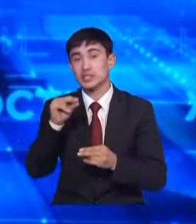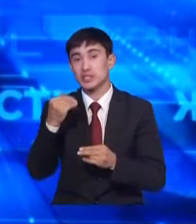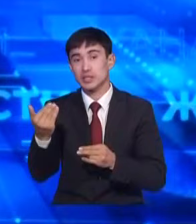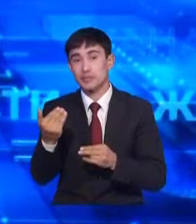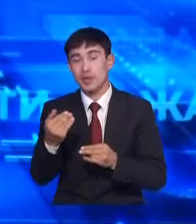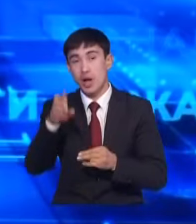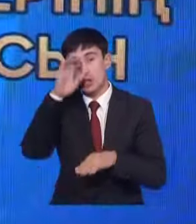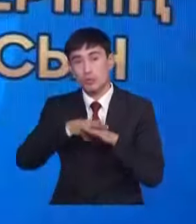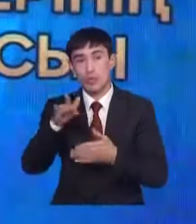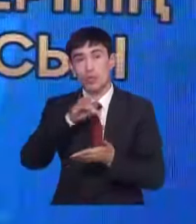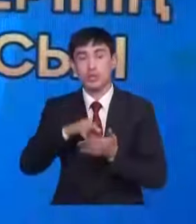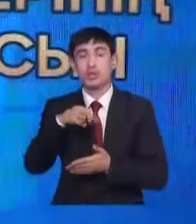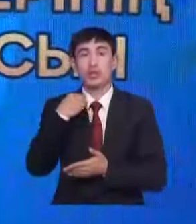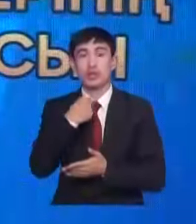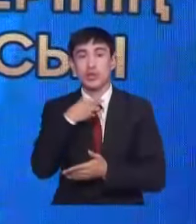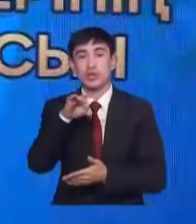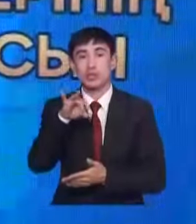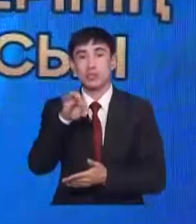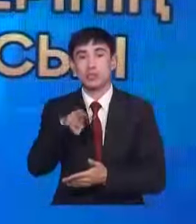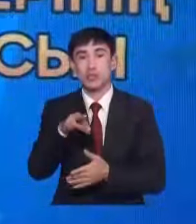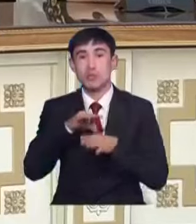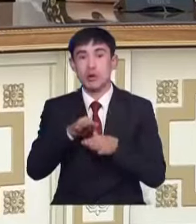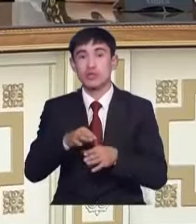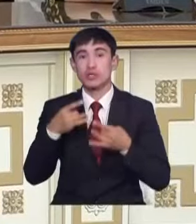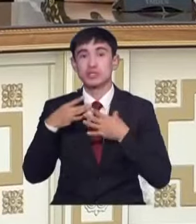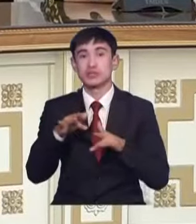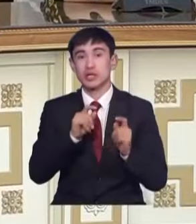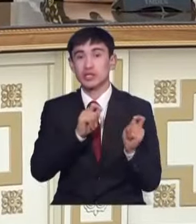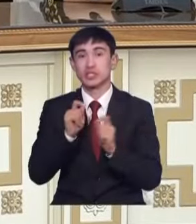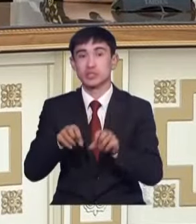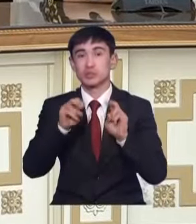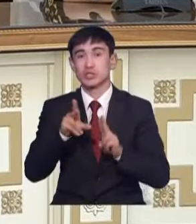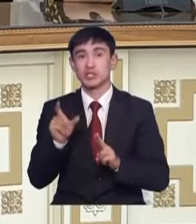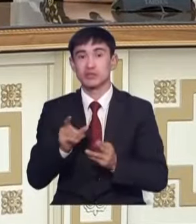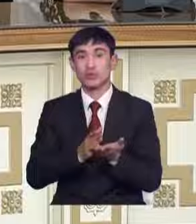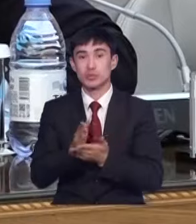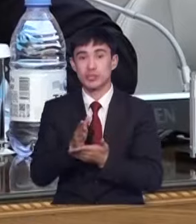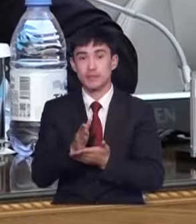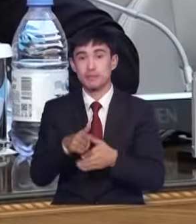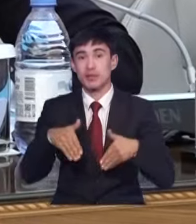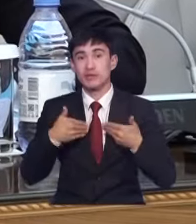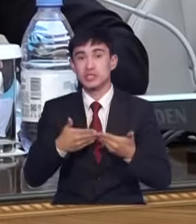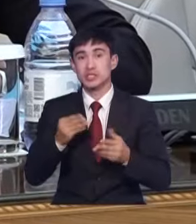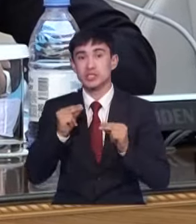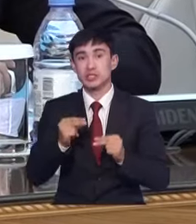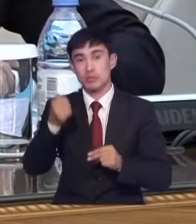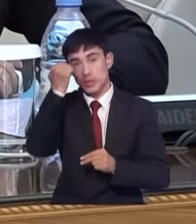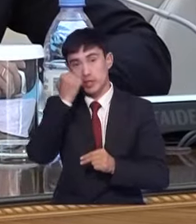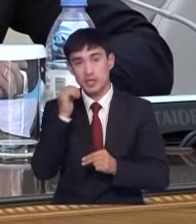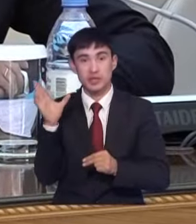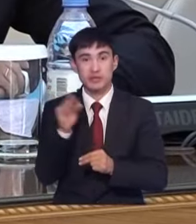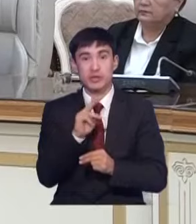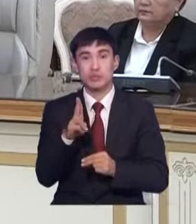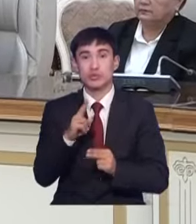знаменательной даты Аким города тал Курган ернат безель прол ственное награждение экспертов отрасли выразив искреннюю